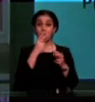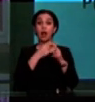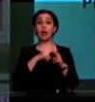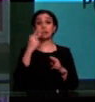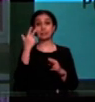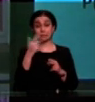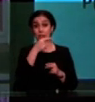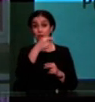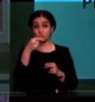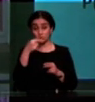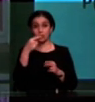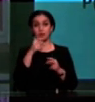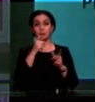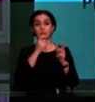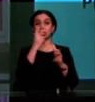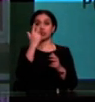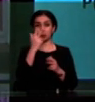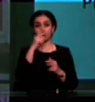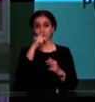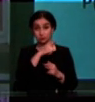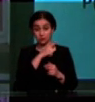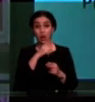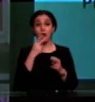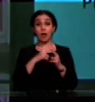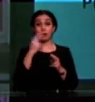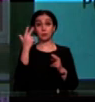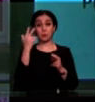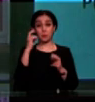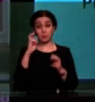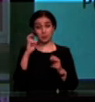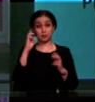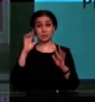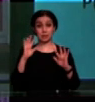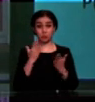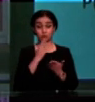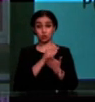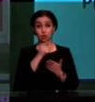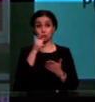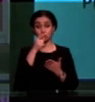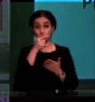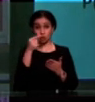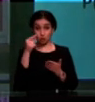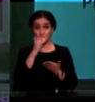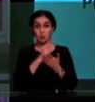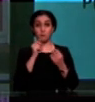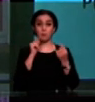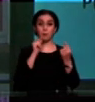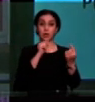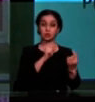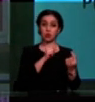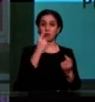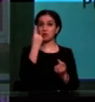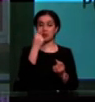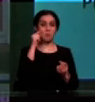Событие А3 с чертой – промах при третьем выстреле. Событие Б с чертой – это противоположное событие, значит, ни